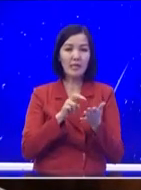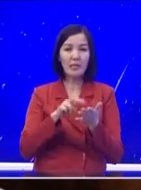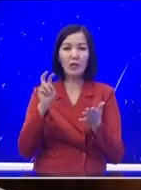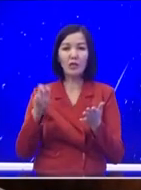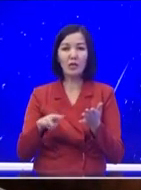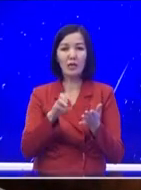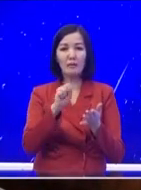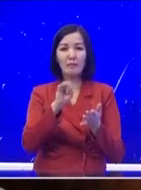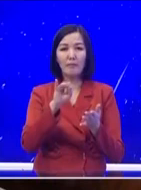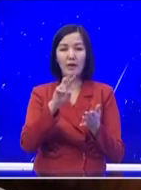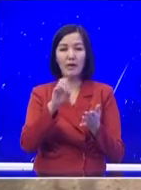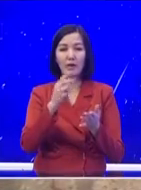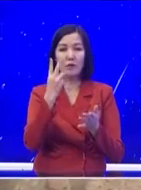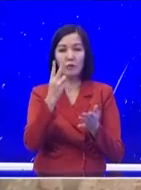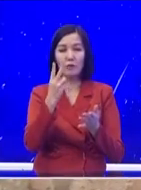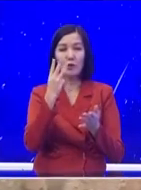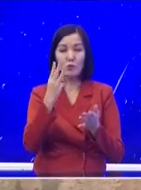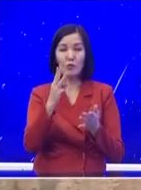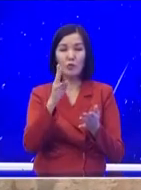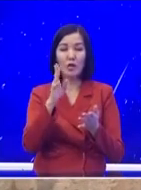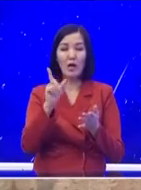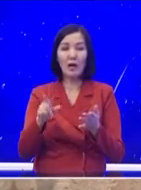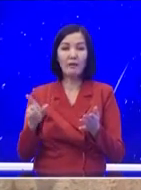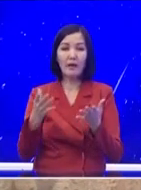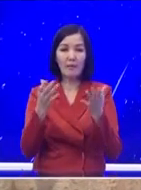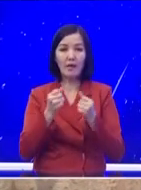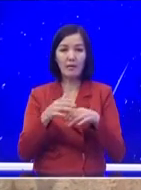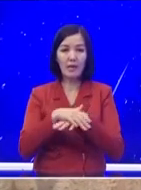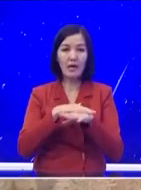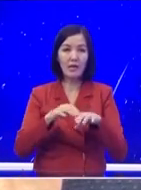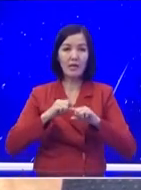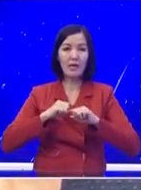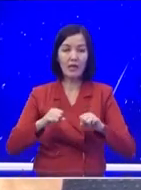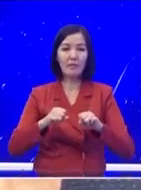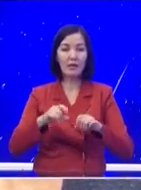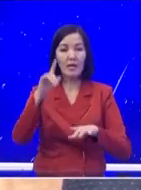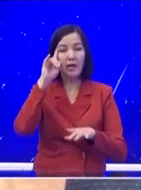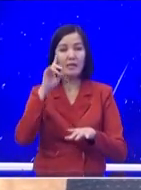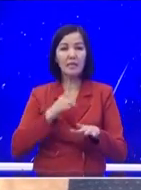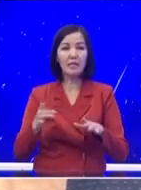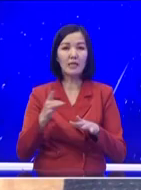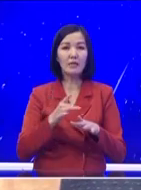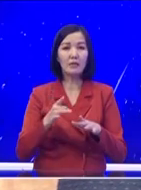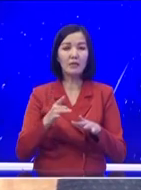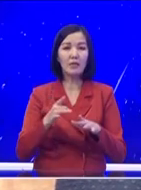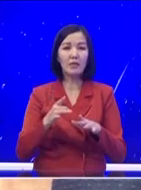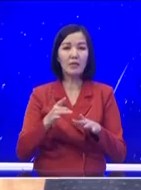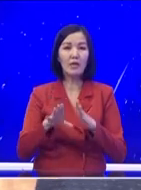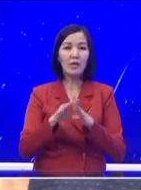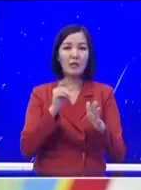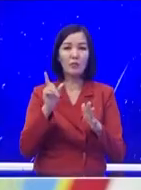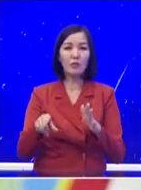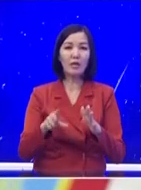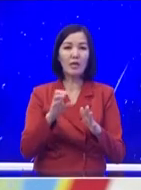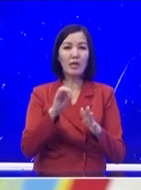Майра Бейсбекова ие болды. Бұл марапат халық қаһарманы генерал-лейтенант, Қазақстан Республикасы мәжілісінің депутаты